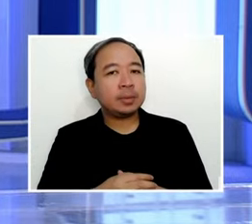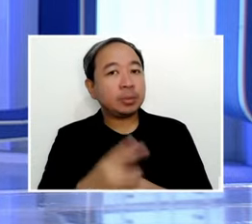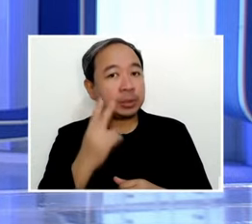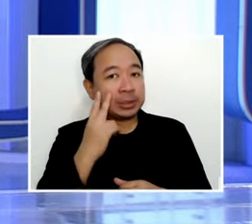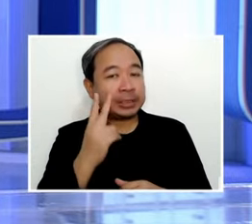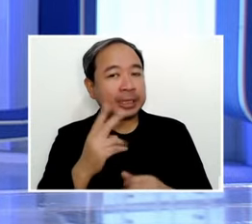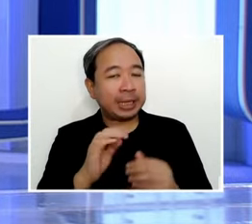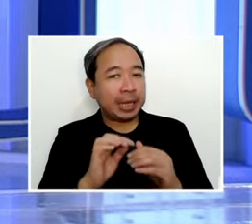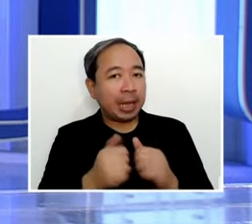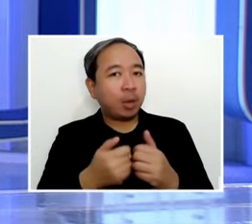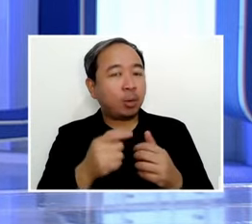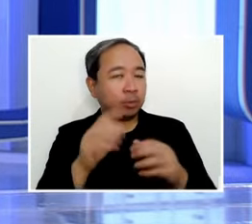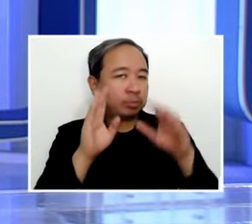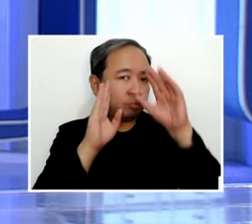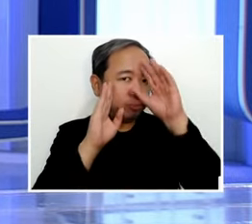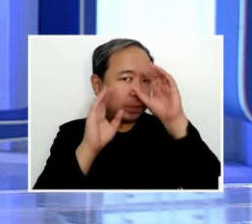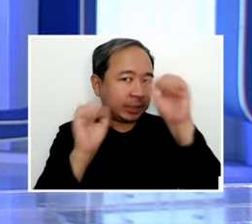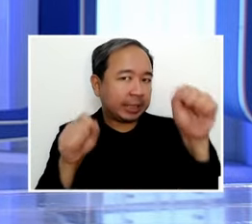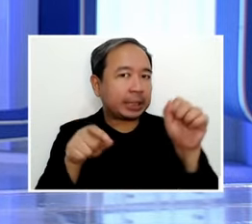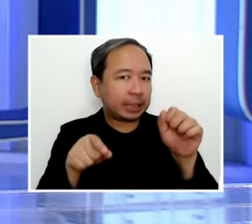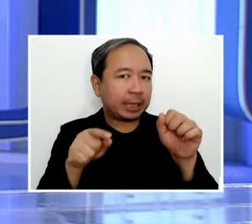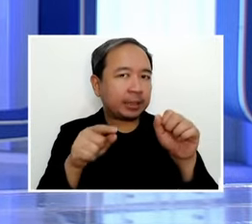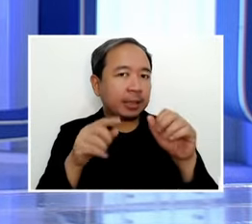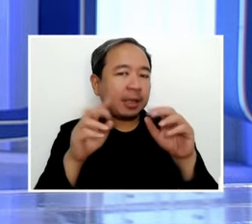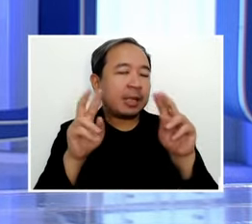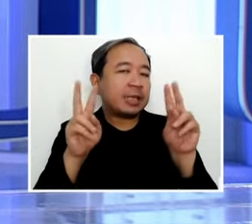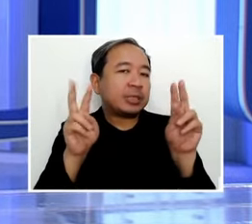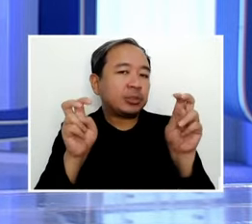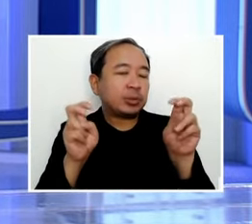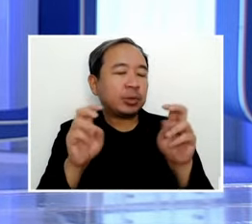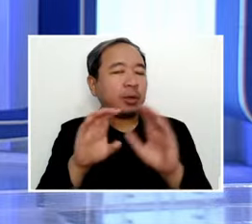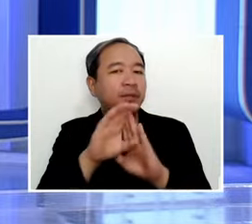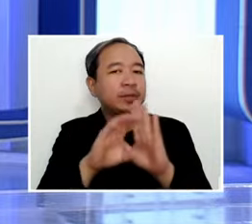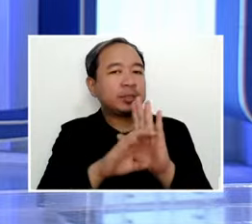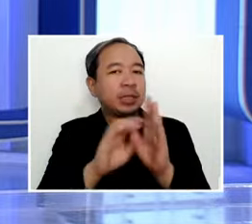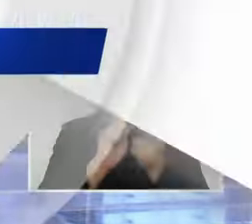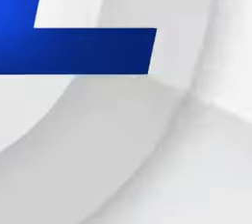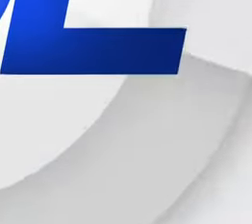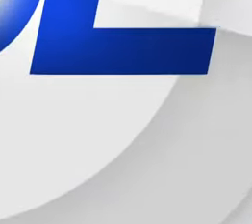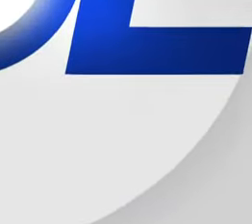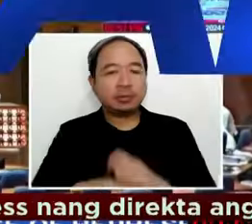Pangulo sa isyu ng cha-cha. Nagpapatrol, RG Cruz.